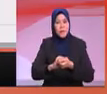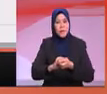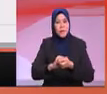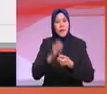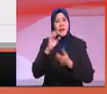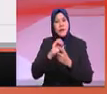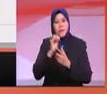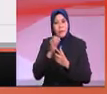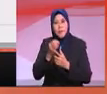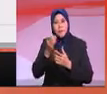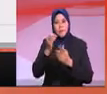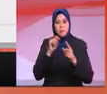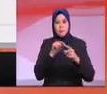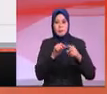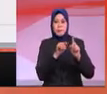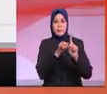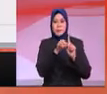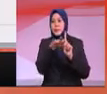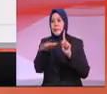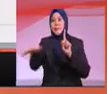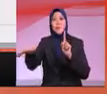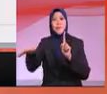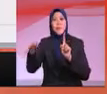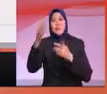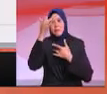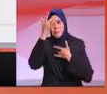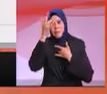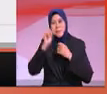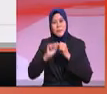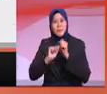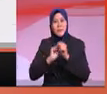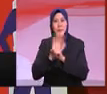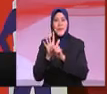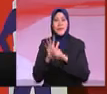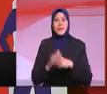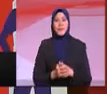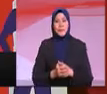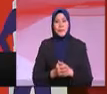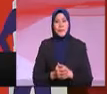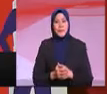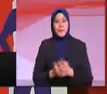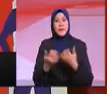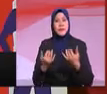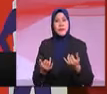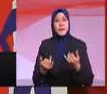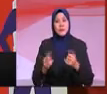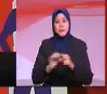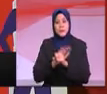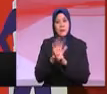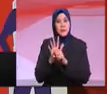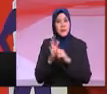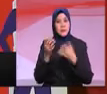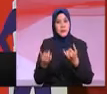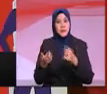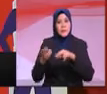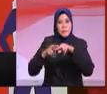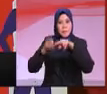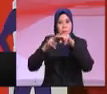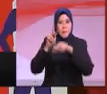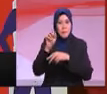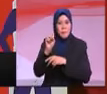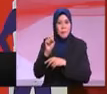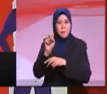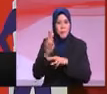ataupun terdedah pada kes yang positif. Next. Dan ini ialah correlation between COVID-19, yang kes meningkat,